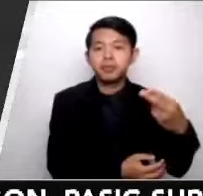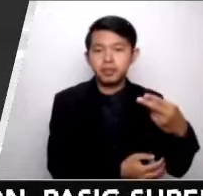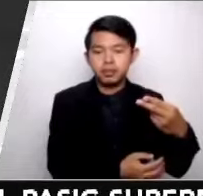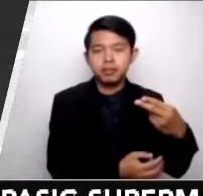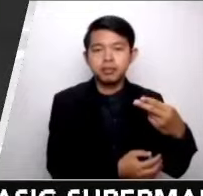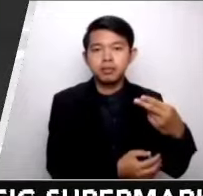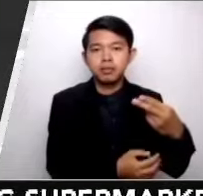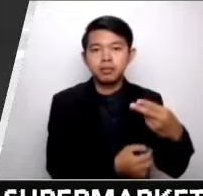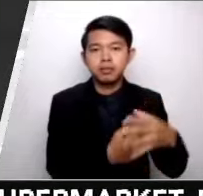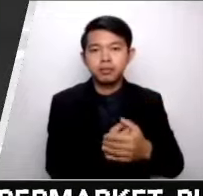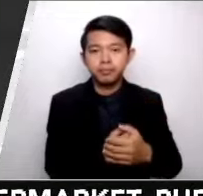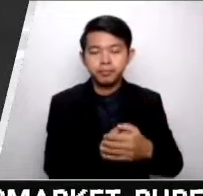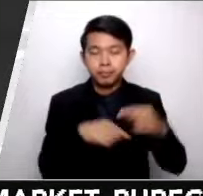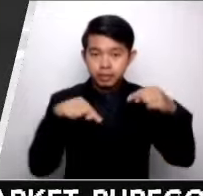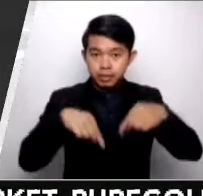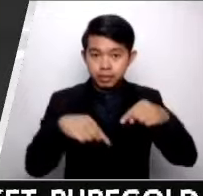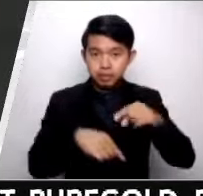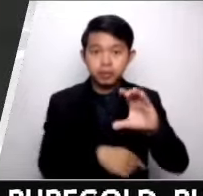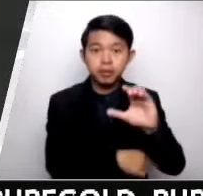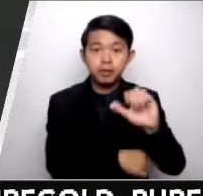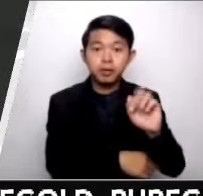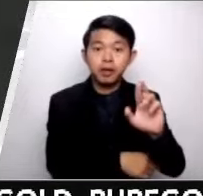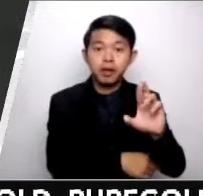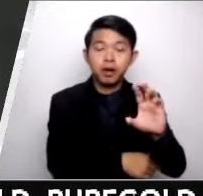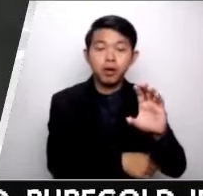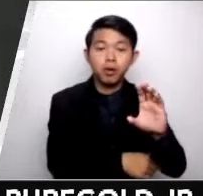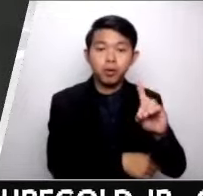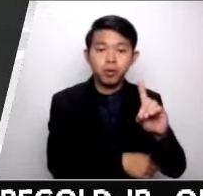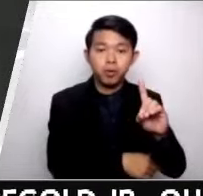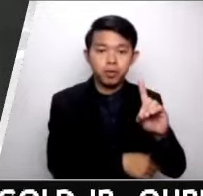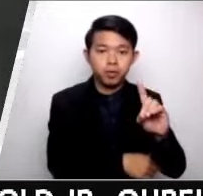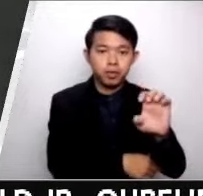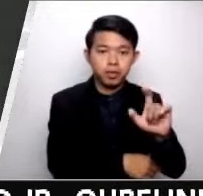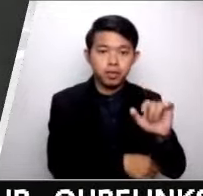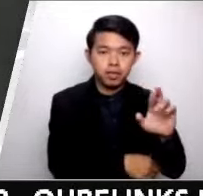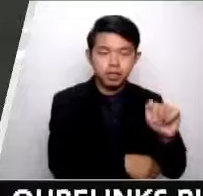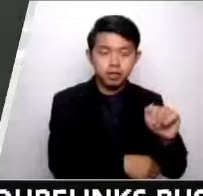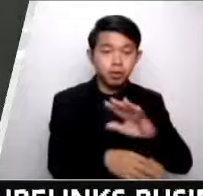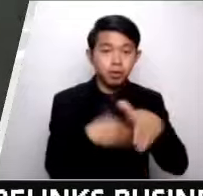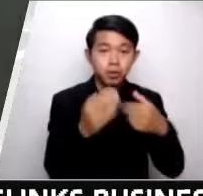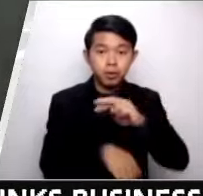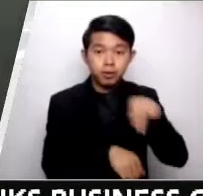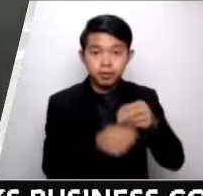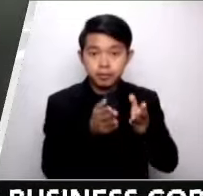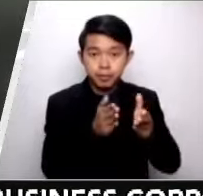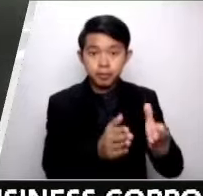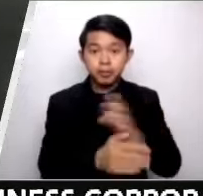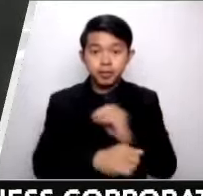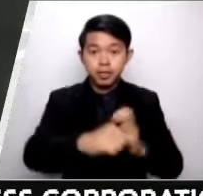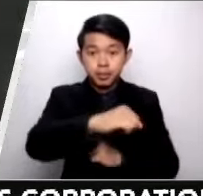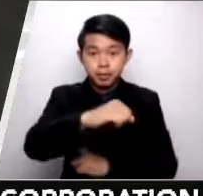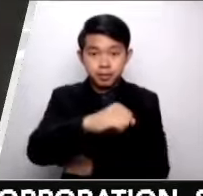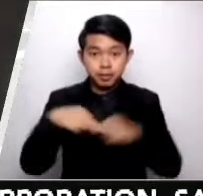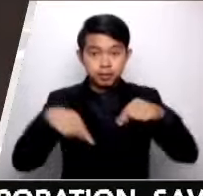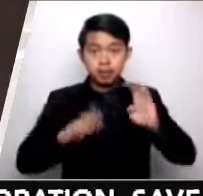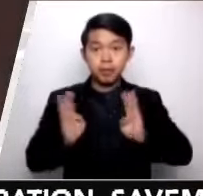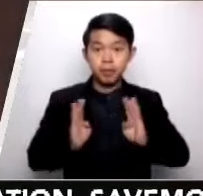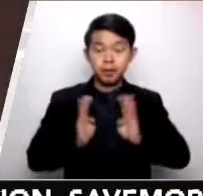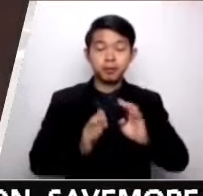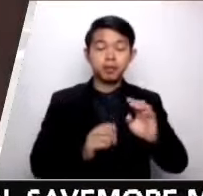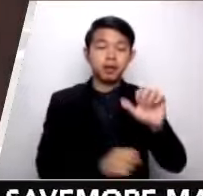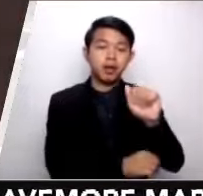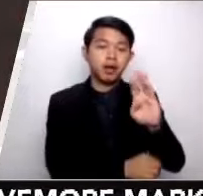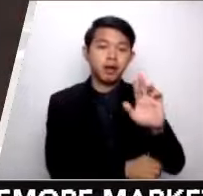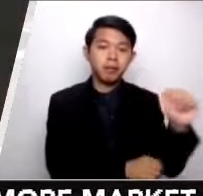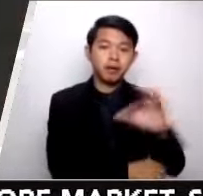dito sa Car Cordillera, ang mga national roads and bridges po sa Baguio City, Abra at Mountain Province po ay